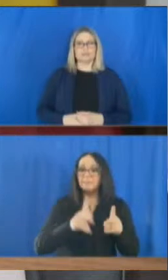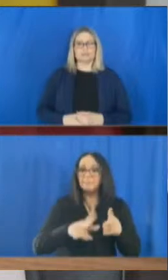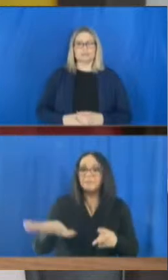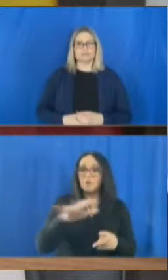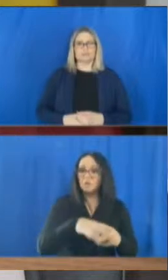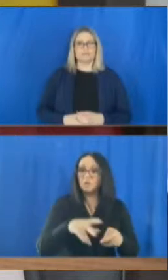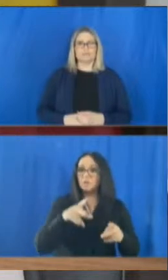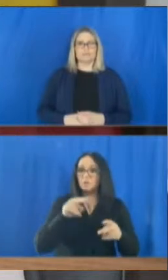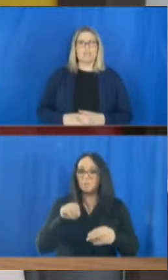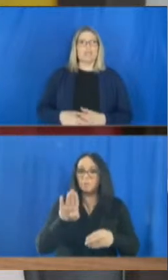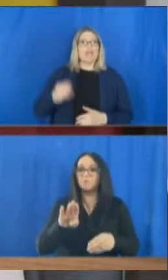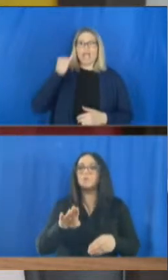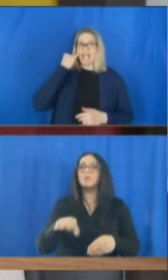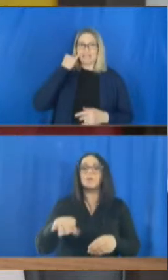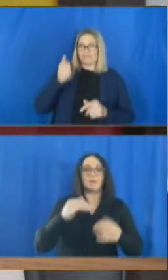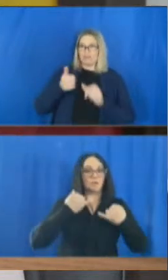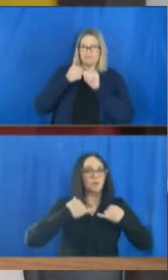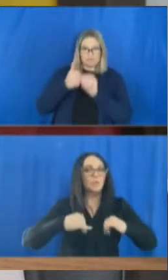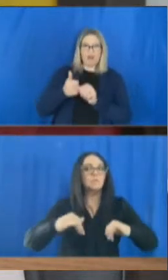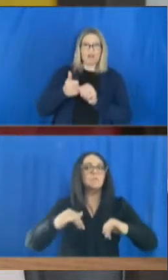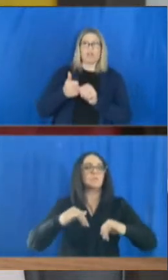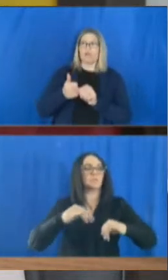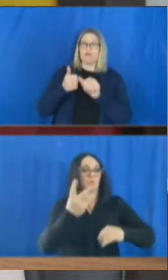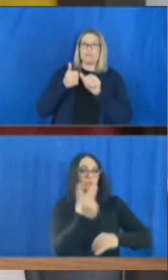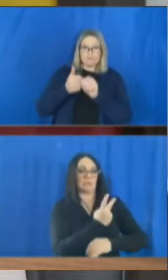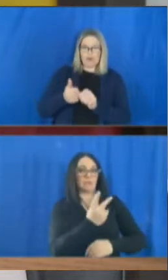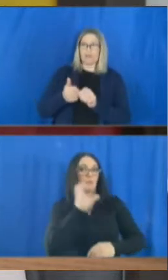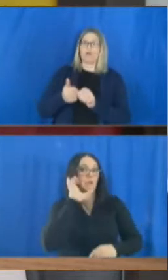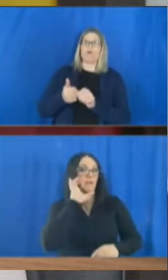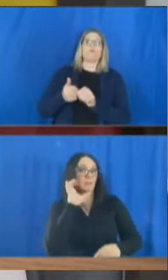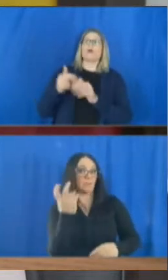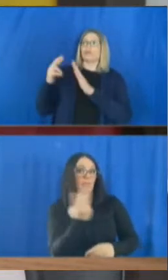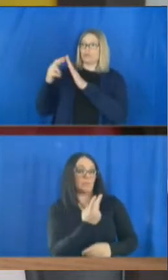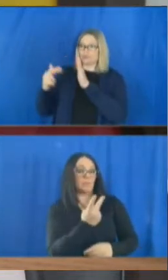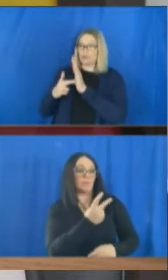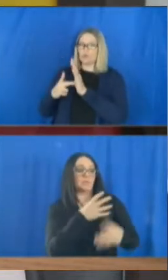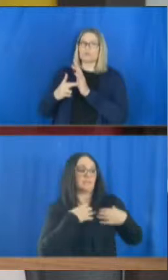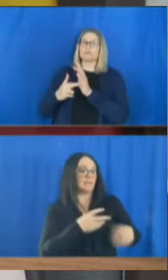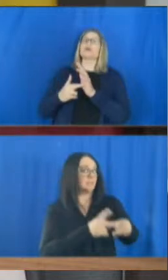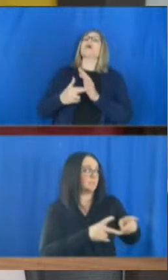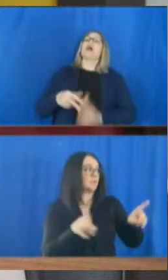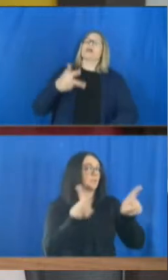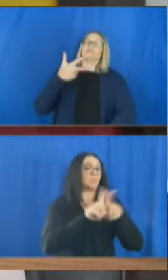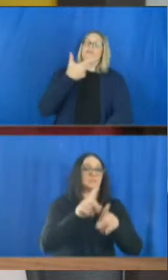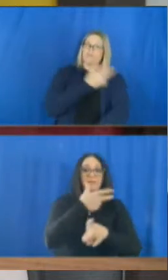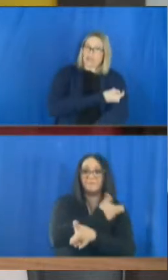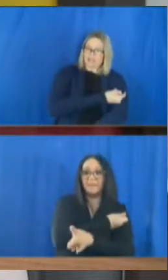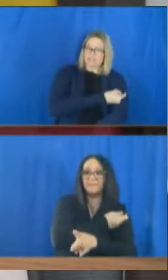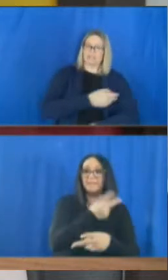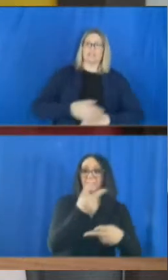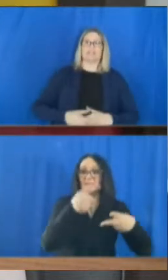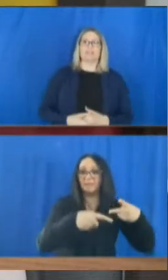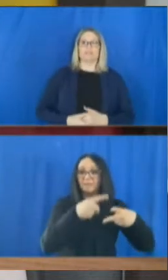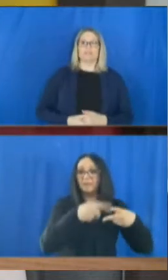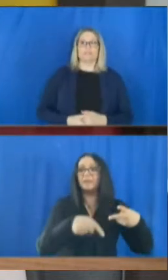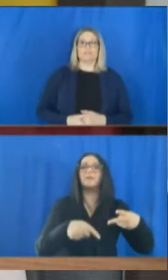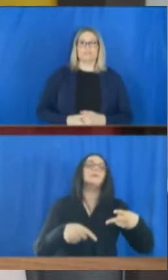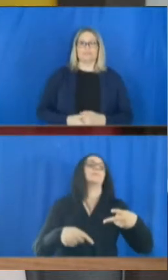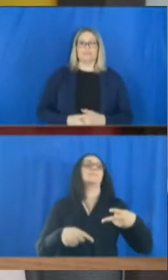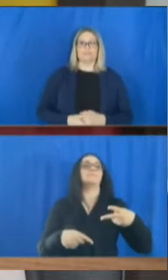moins environ 150, 160 cas hospitalisés. Et quand on a des discussions avec les réseaux de santé, tous les